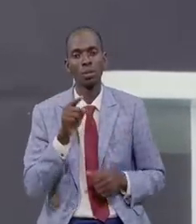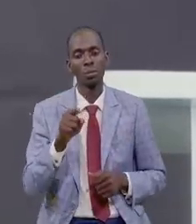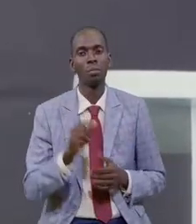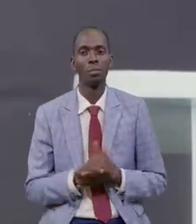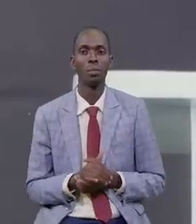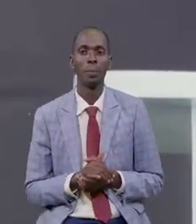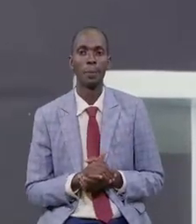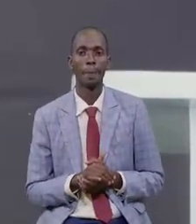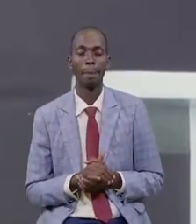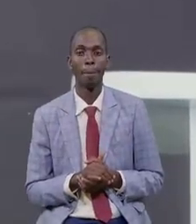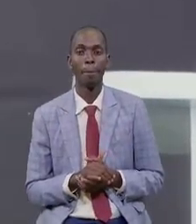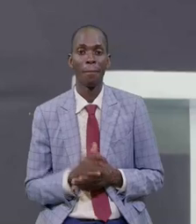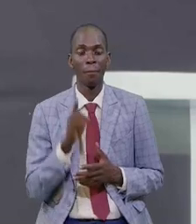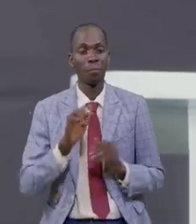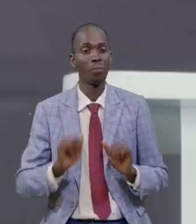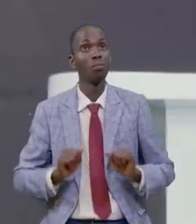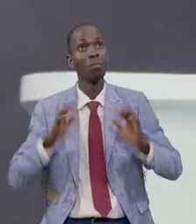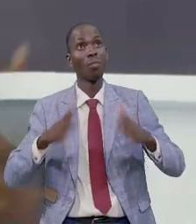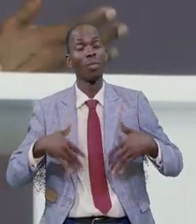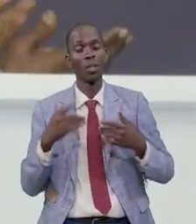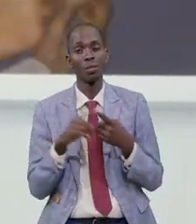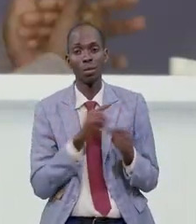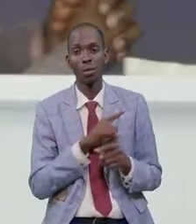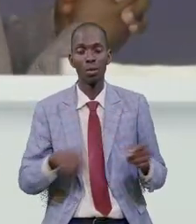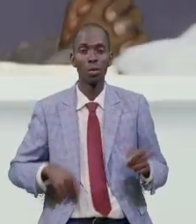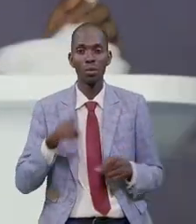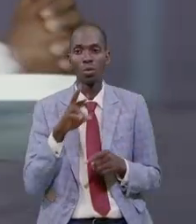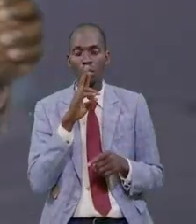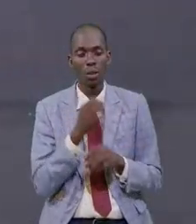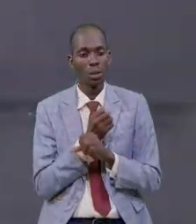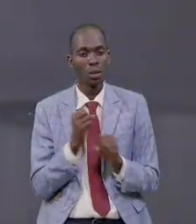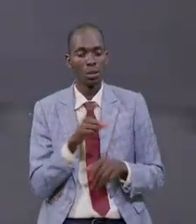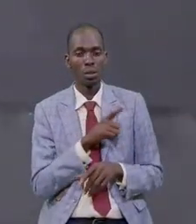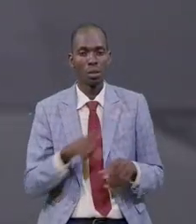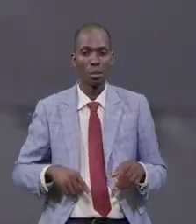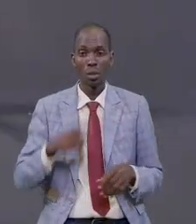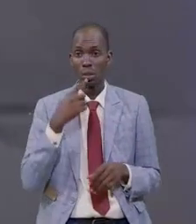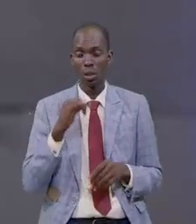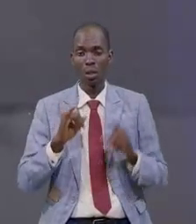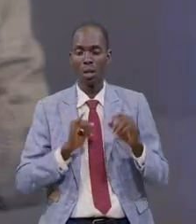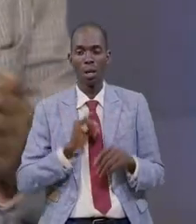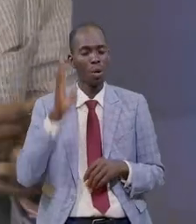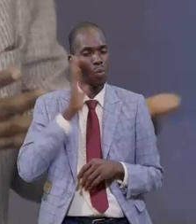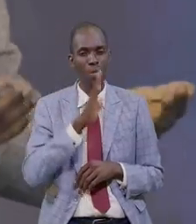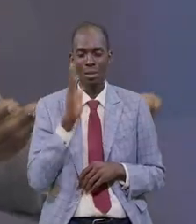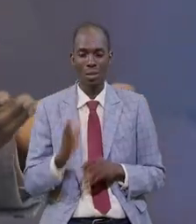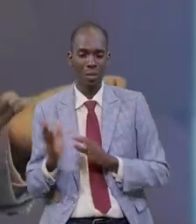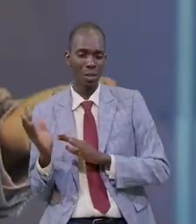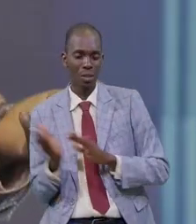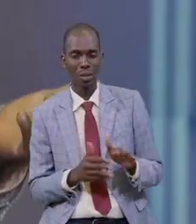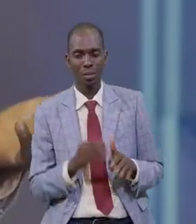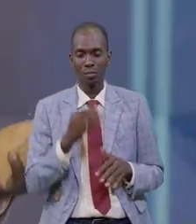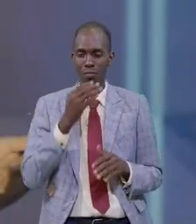lui tu as donné ta vie seigneur tu es né de nouveau et le Seigneur dit je veux pas t'abandonner je veux pas